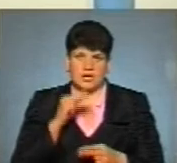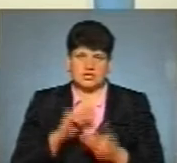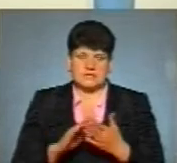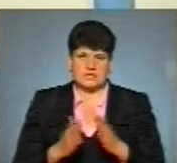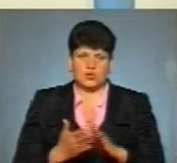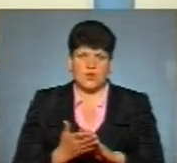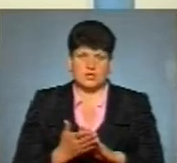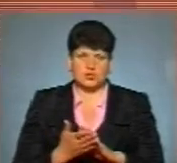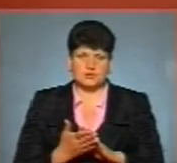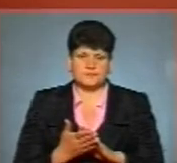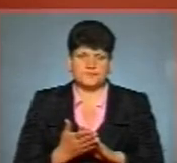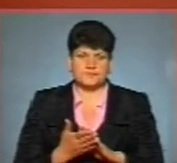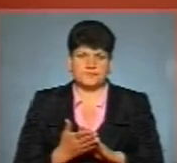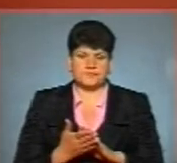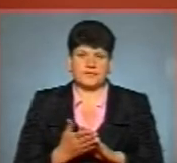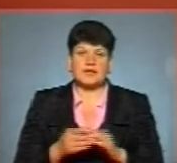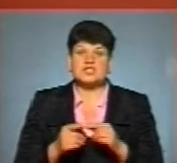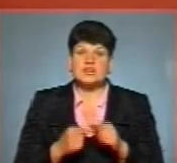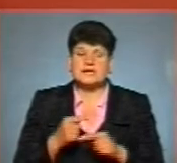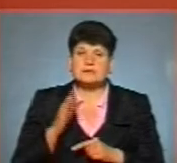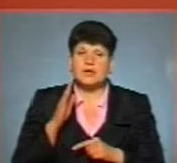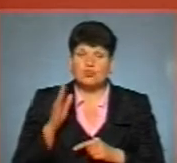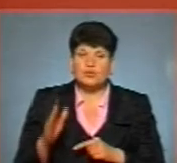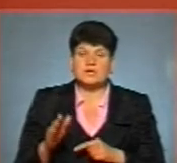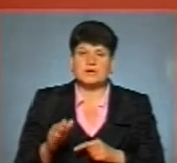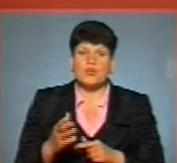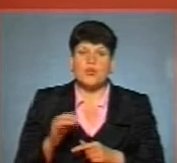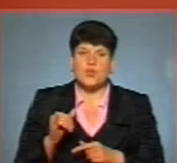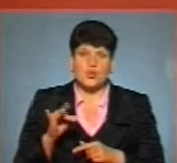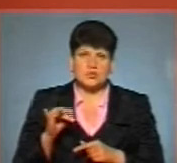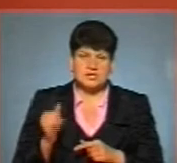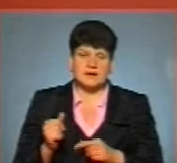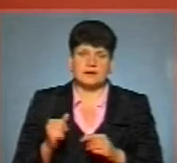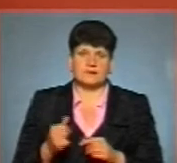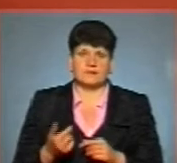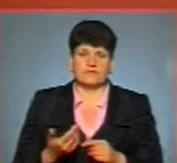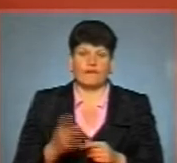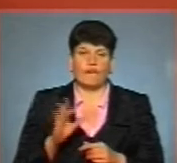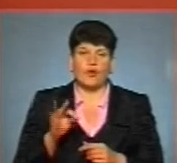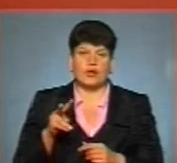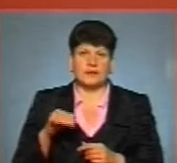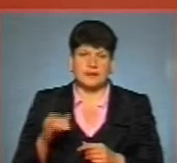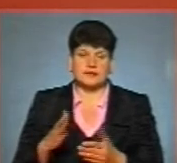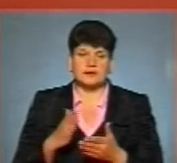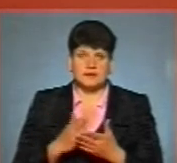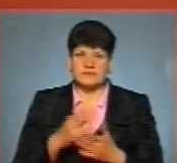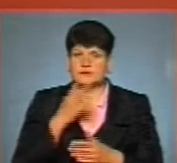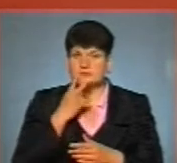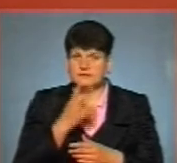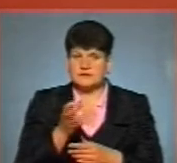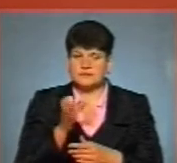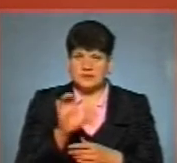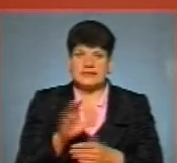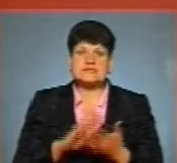ситуацію. Власне, через майбутній врожай, через таку зиму переживають і волинські аграрії. Я пропоную зараз переглянути сюжет, яка